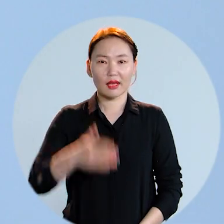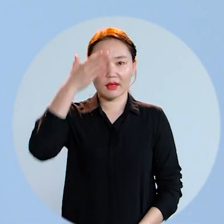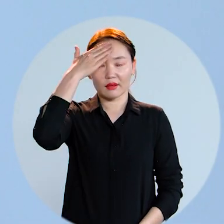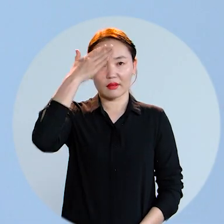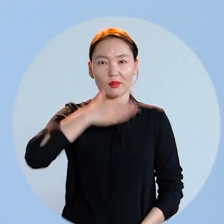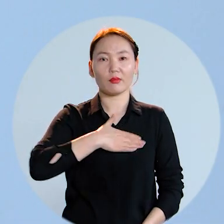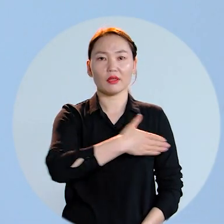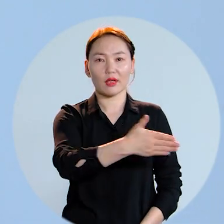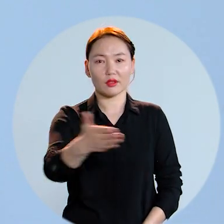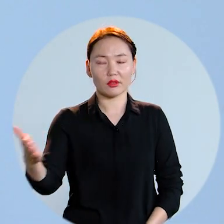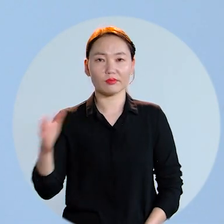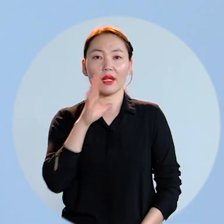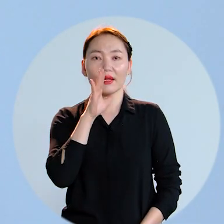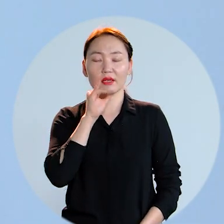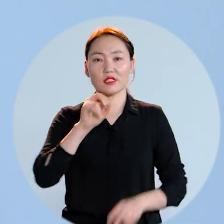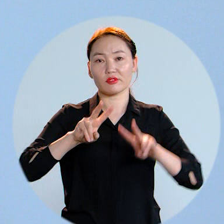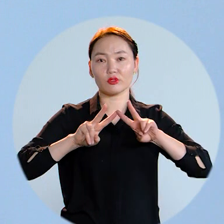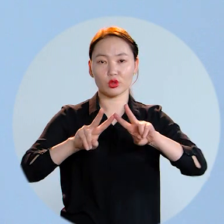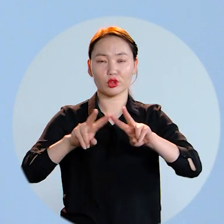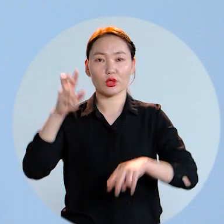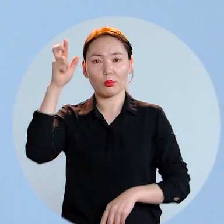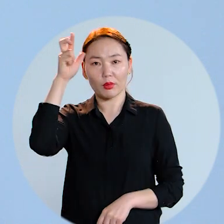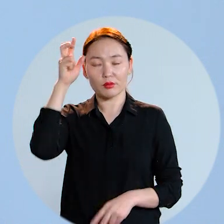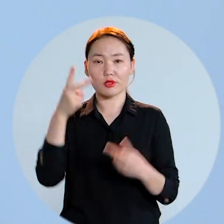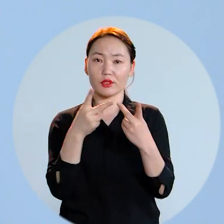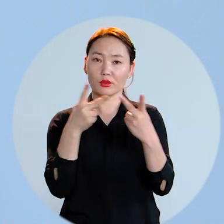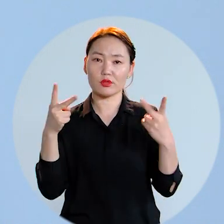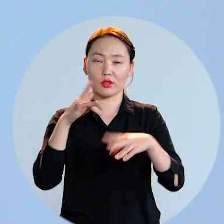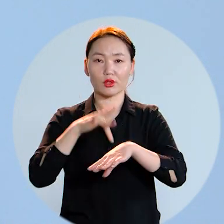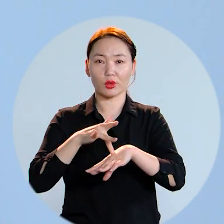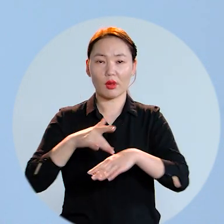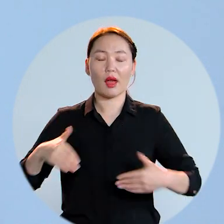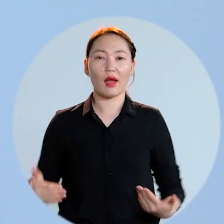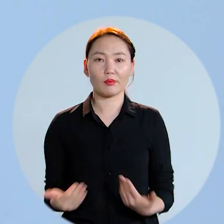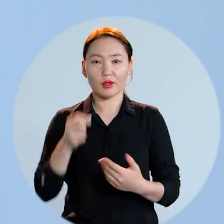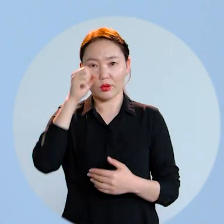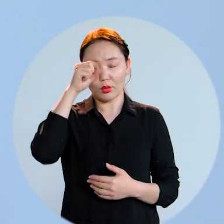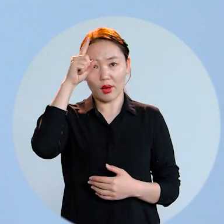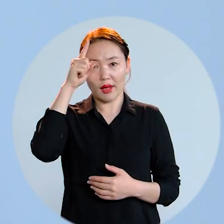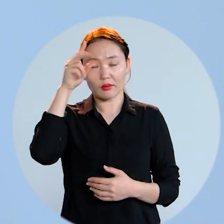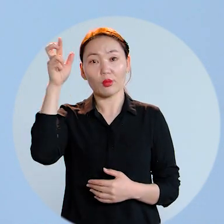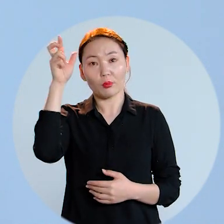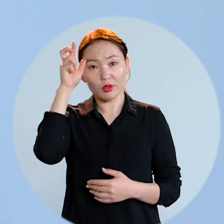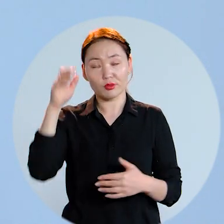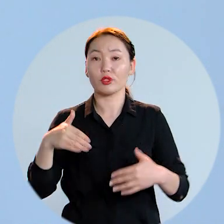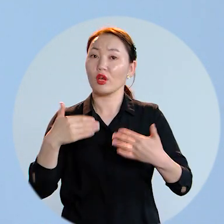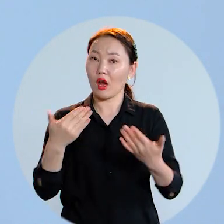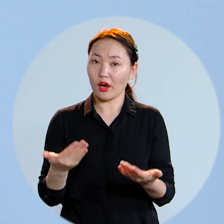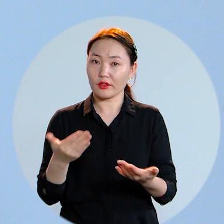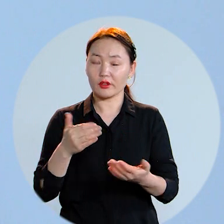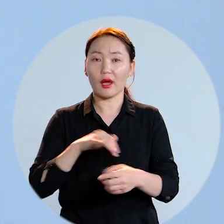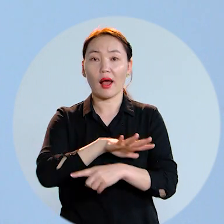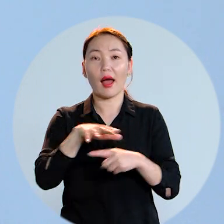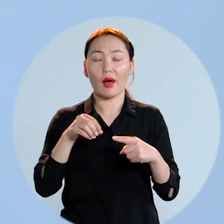Сайн байцгаана уу? Насан туршийн боловсролын үндэсний төвөөс амьдрах ухааны боловсрол олгох агуулгын хүрээнд 12 модуль хичээлийг